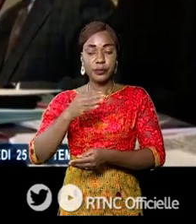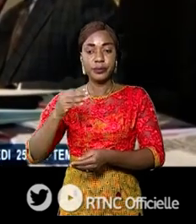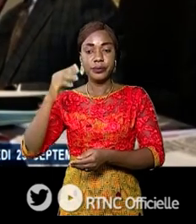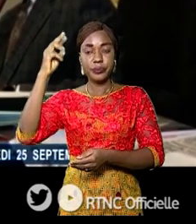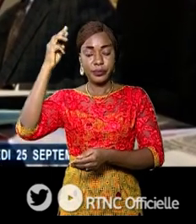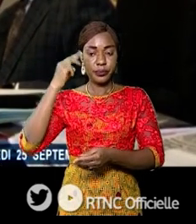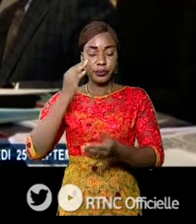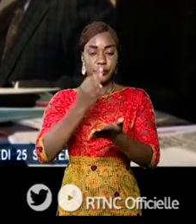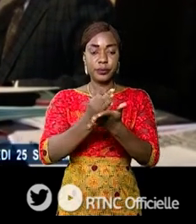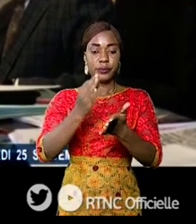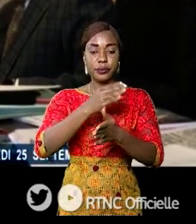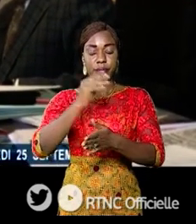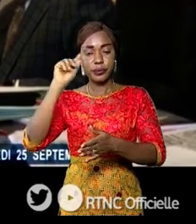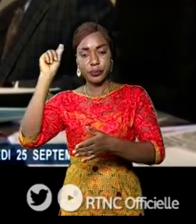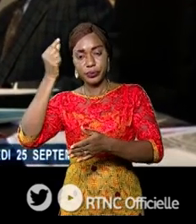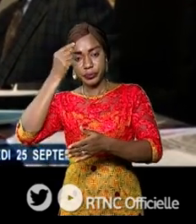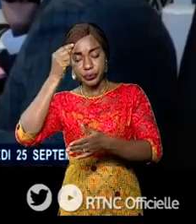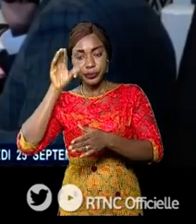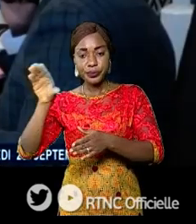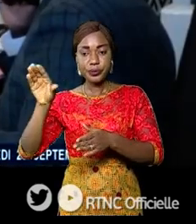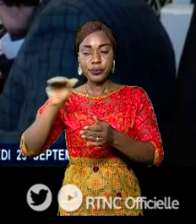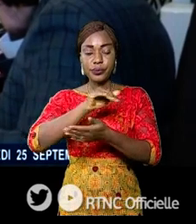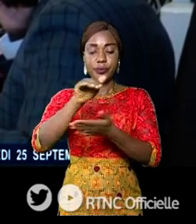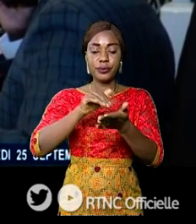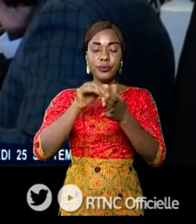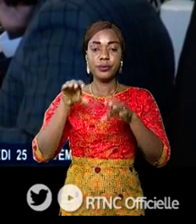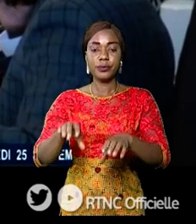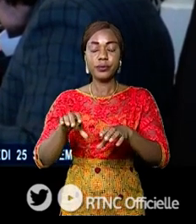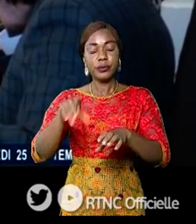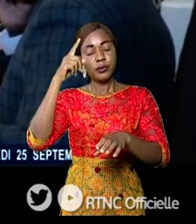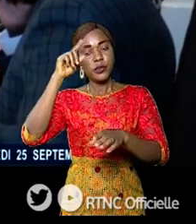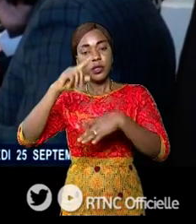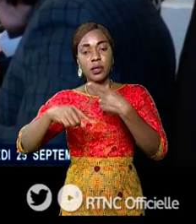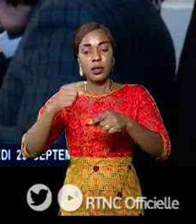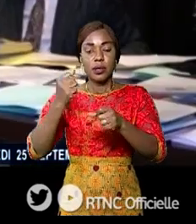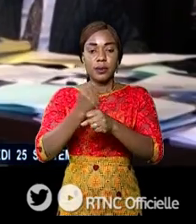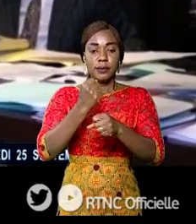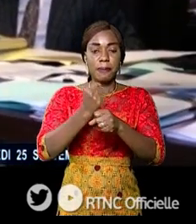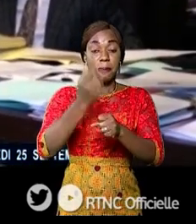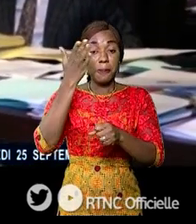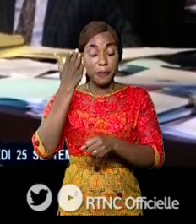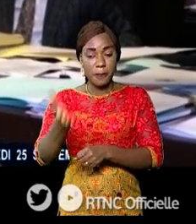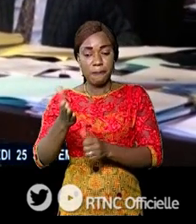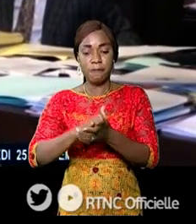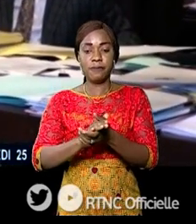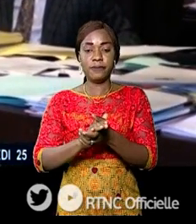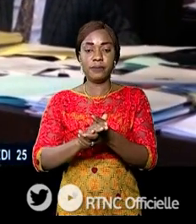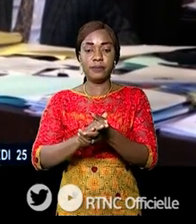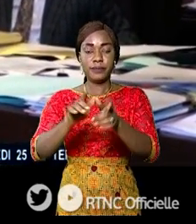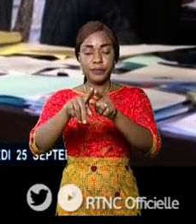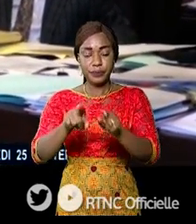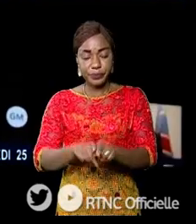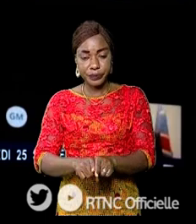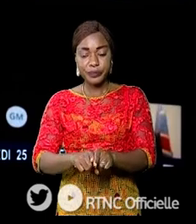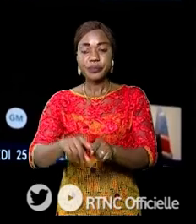Finances, le gouverneur de la Banque centrale du Congo, pour entamer dans le meilleur délai, avec le concours des experts du